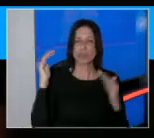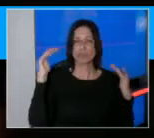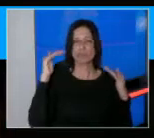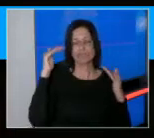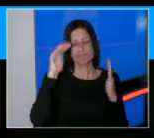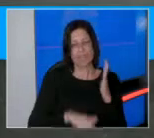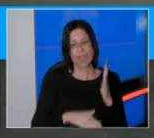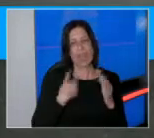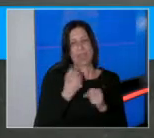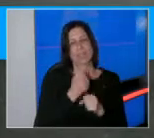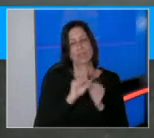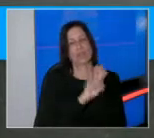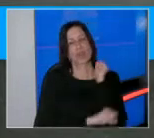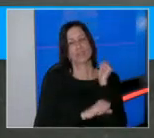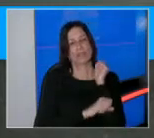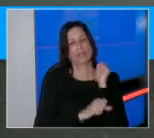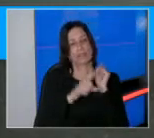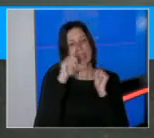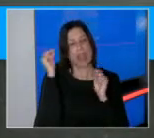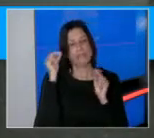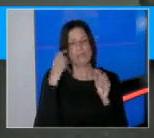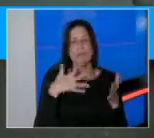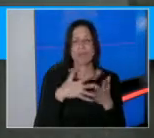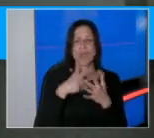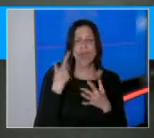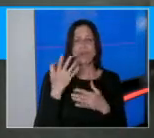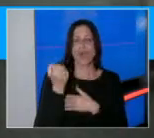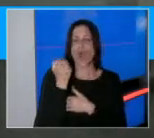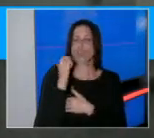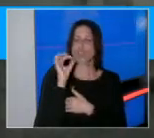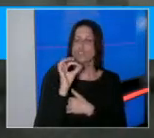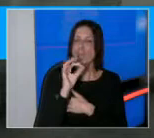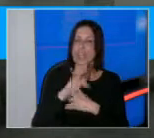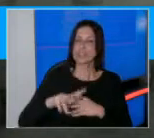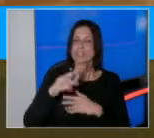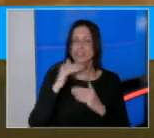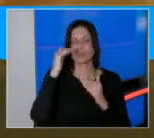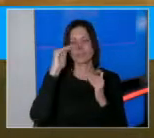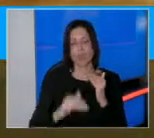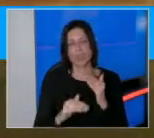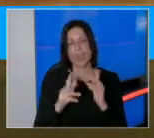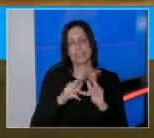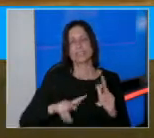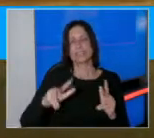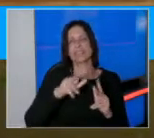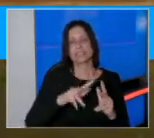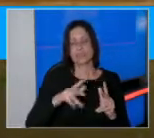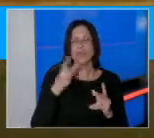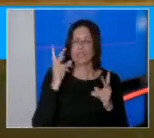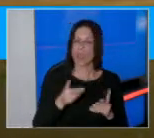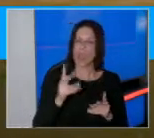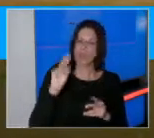מחקר וראינו שהחוסן של הציבור מאוד יורד ככל שעובר הזמן מתחילת המשבר. תראה, הציבור יכול